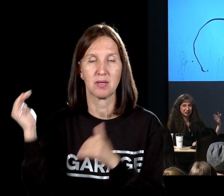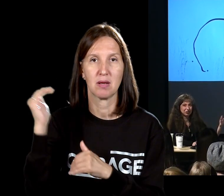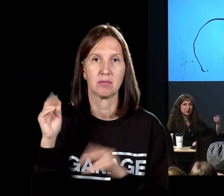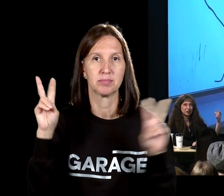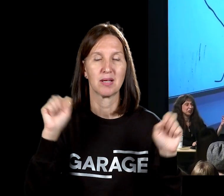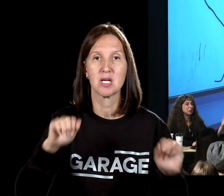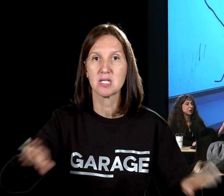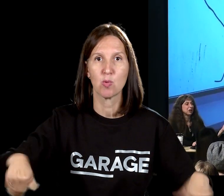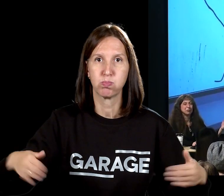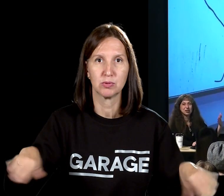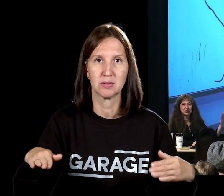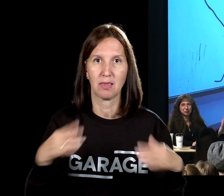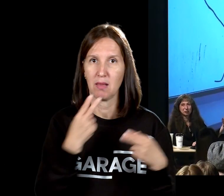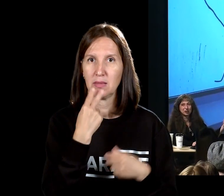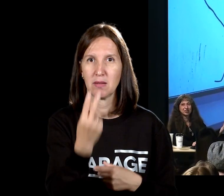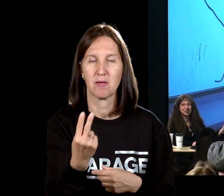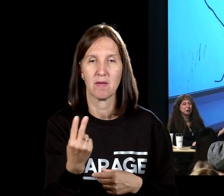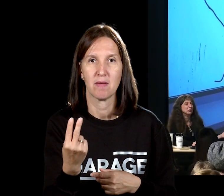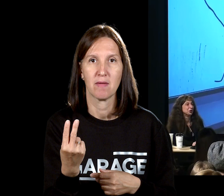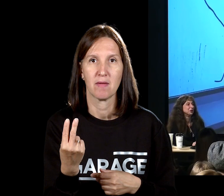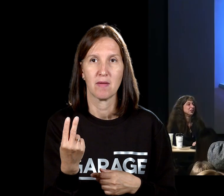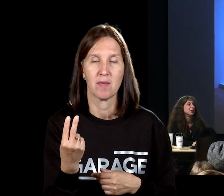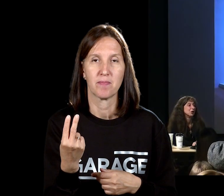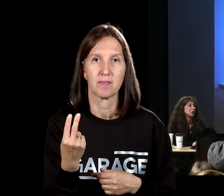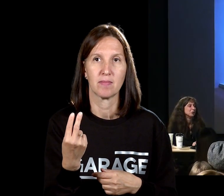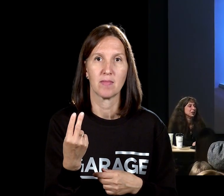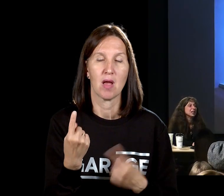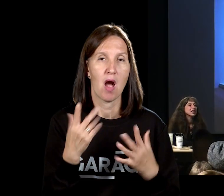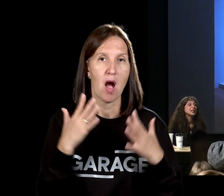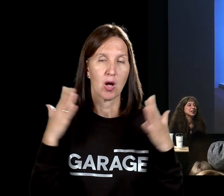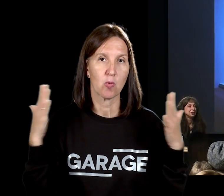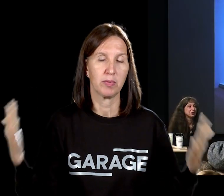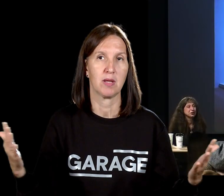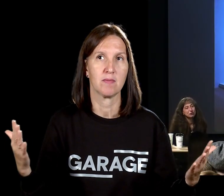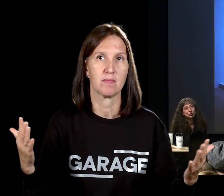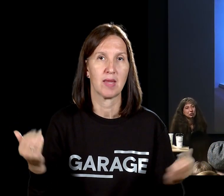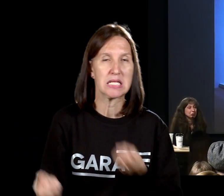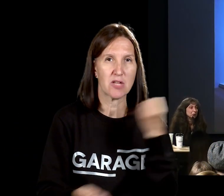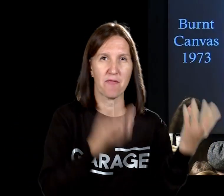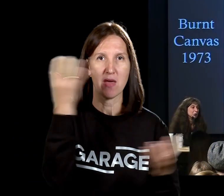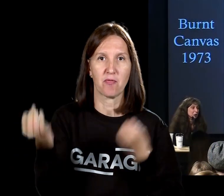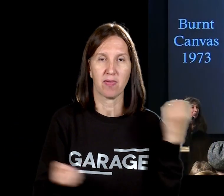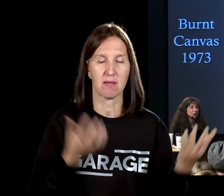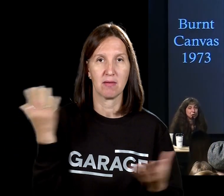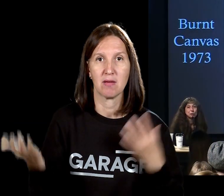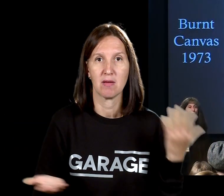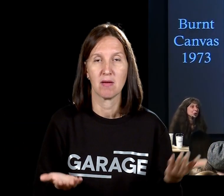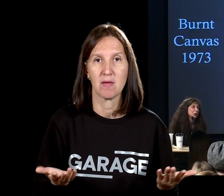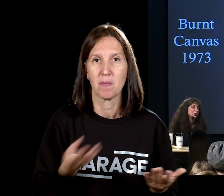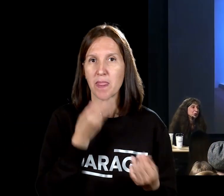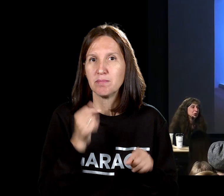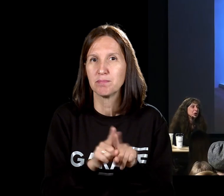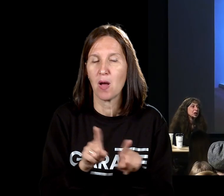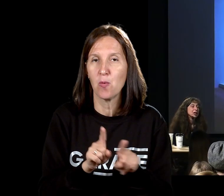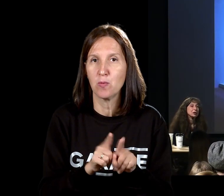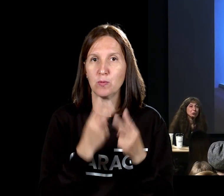из... попасть как бы таких следов чего-то огромный из фейерверков, да, тут как бы очень похоже